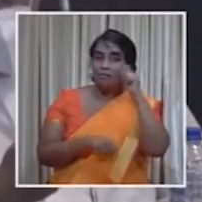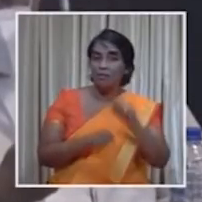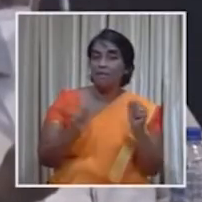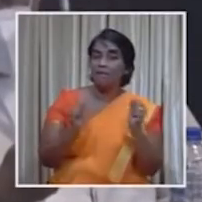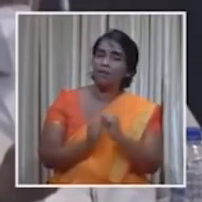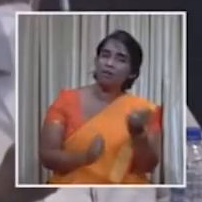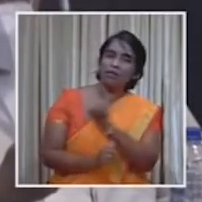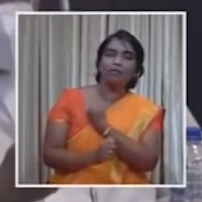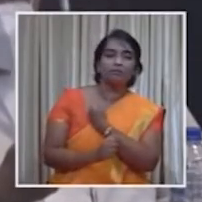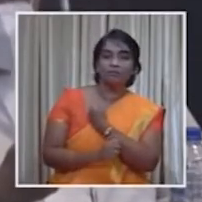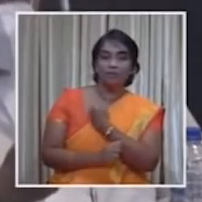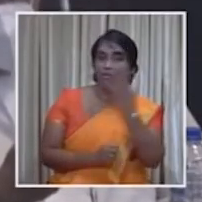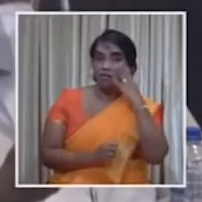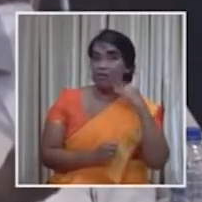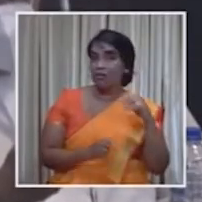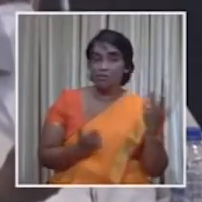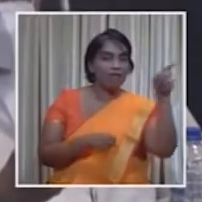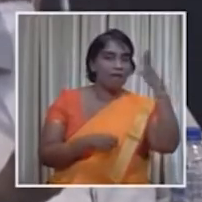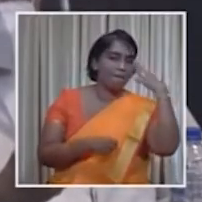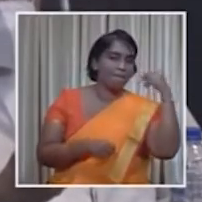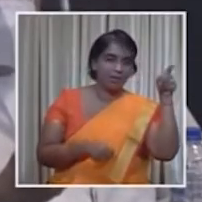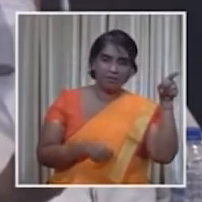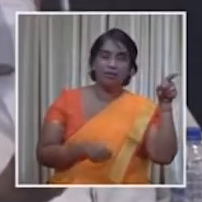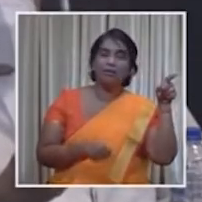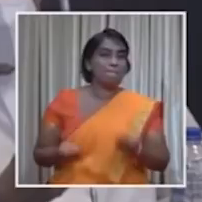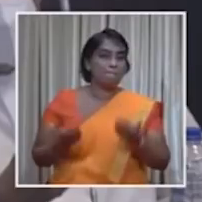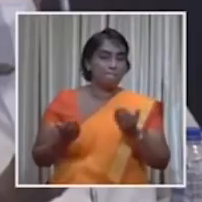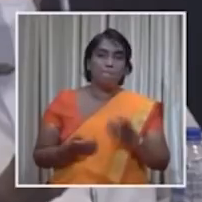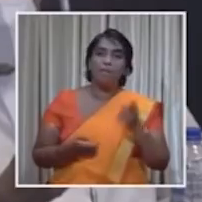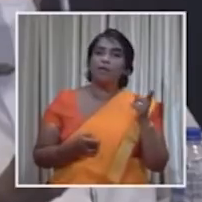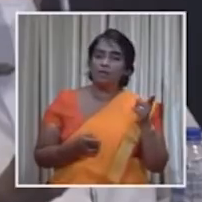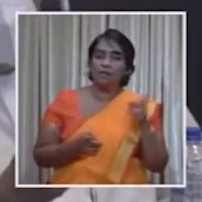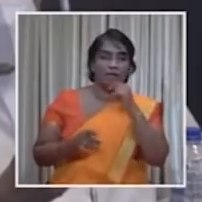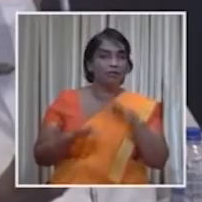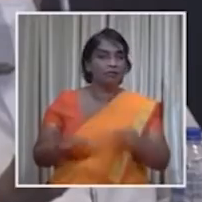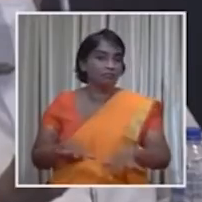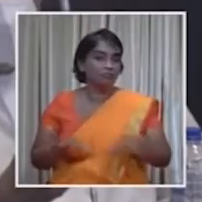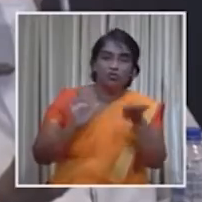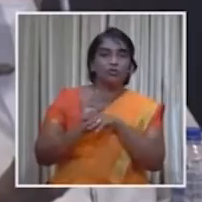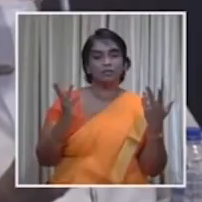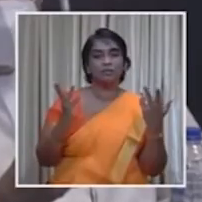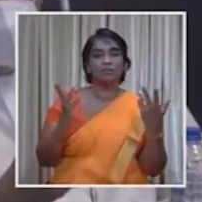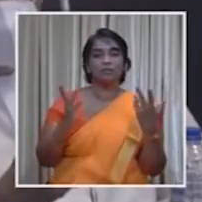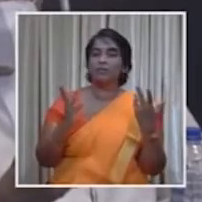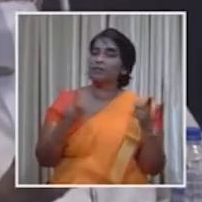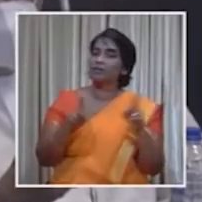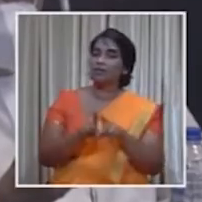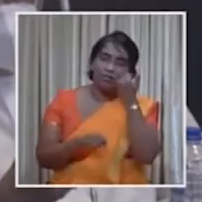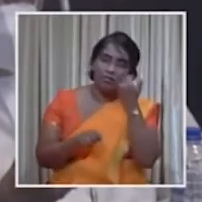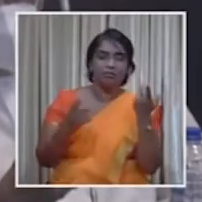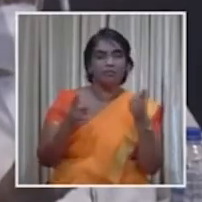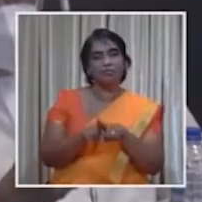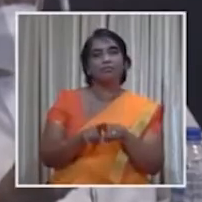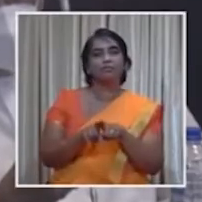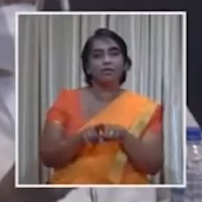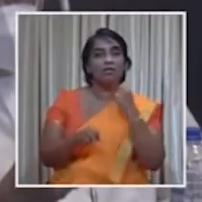කැපවීම අපිට අමතක කරන්න පුළුවන් කමක් නැහැ. ආණ්ඩුවට අමතක වුණා. දැන් ආණ්ඩුවට ඒගොල්ල බරක්. ගම් වතුරක් ආවහමත්, සුනාමි ආවහමත් මේ කොවිඩ් වසංගතයේ වෙලාවෙත්